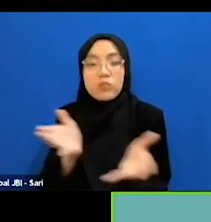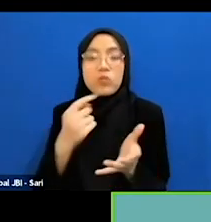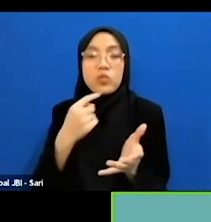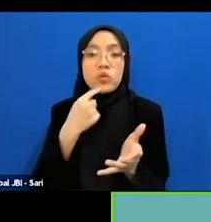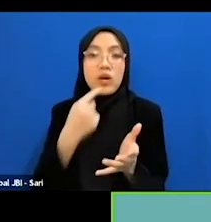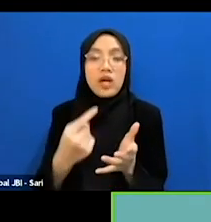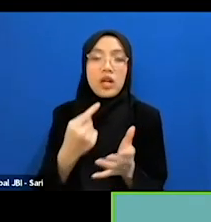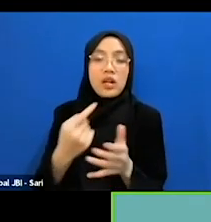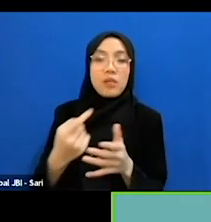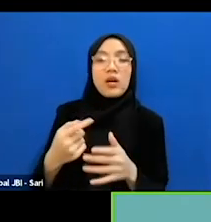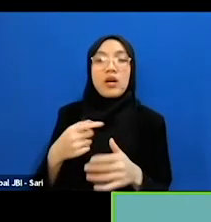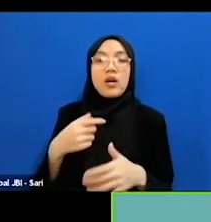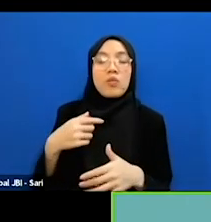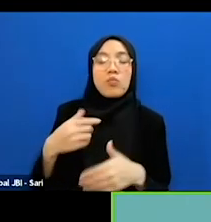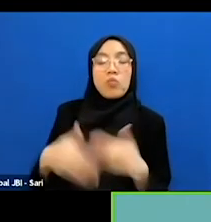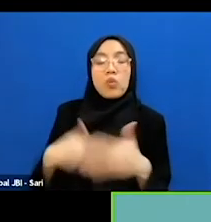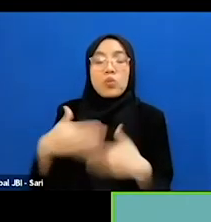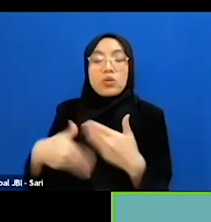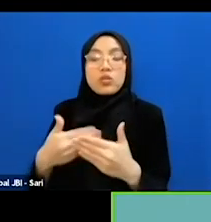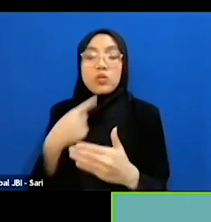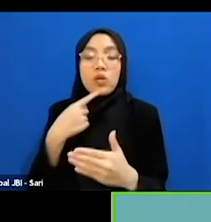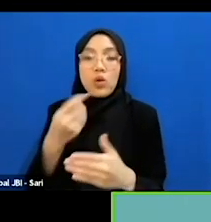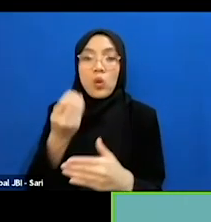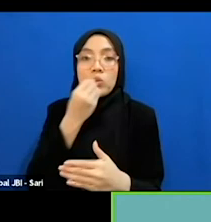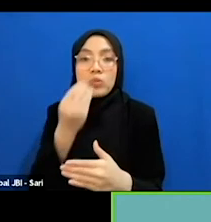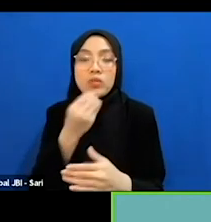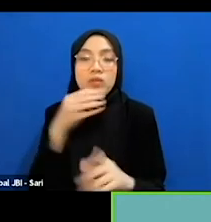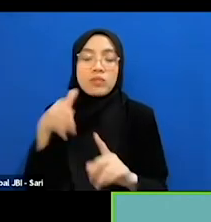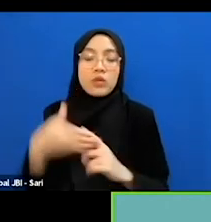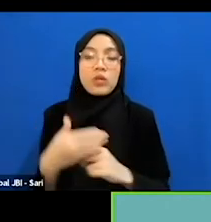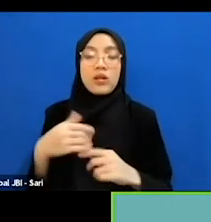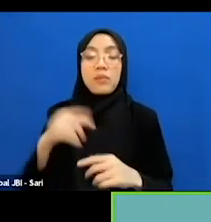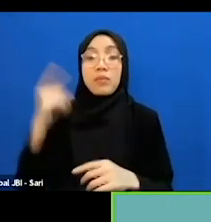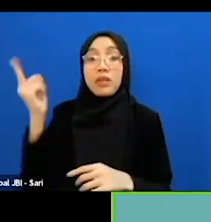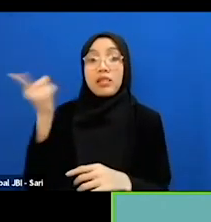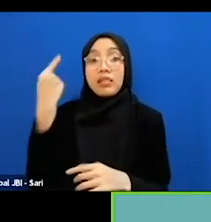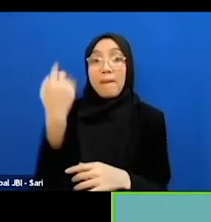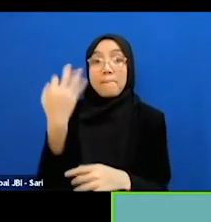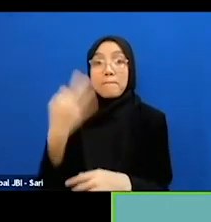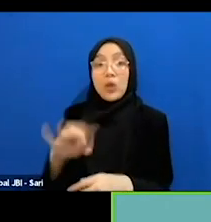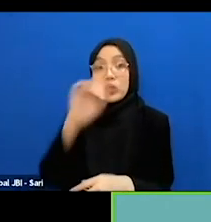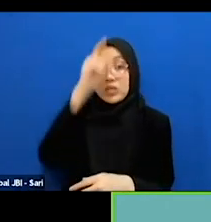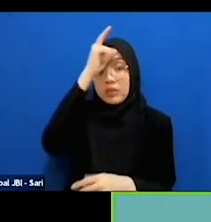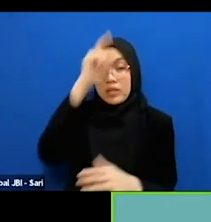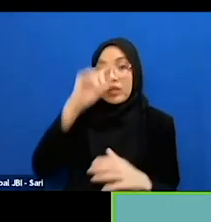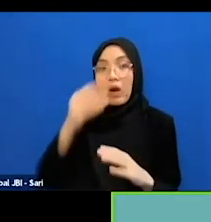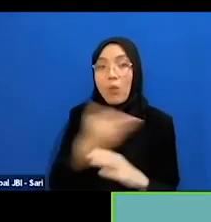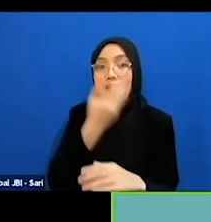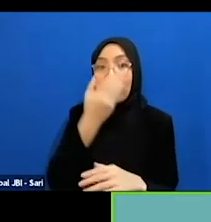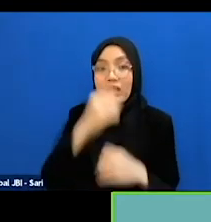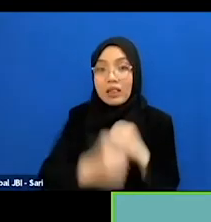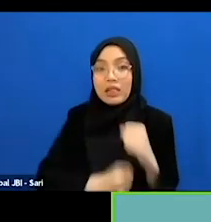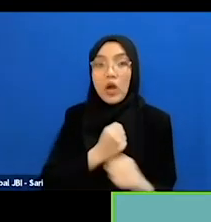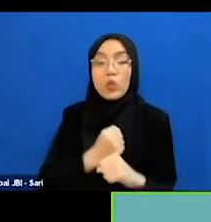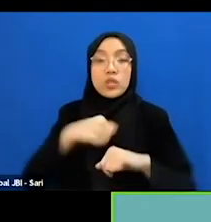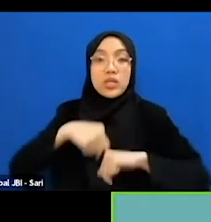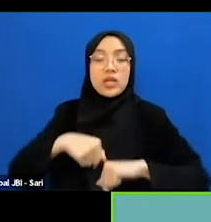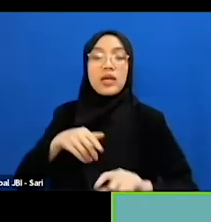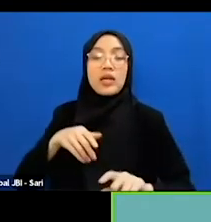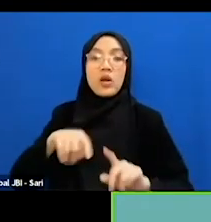production kedepannya dan perlu diketahui bahwa dengan pemerintah baru di Jerman dari awal tahun ini perlindungan